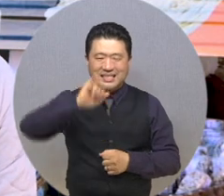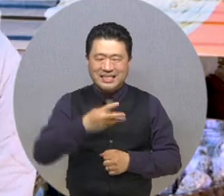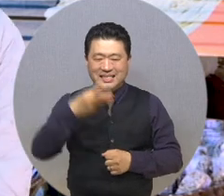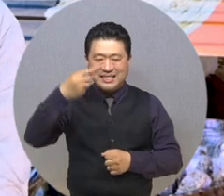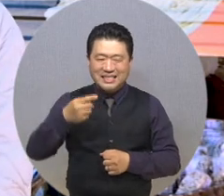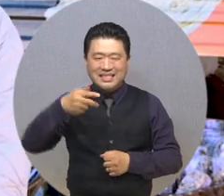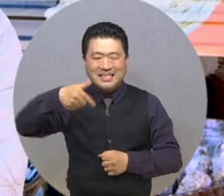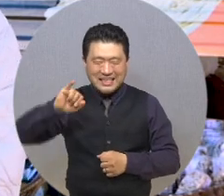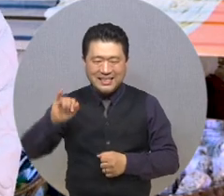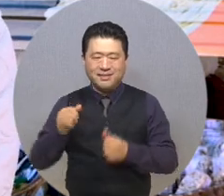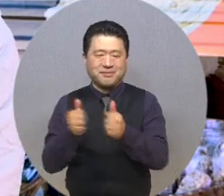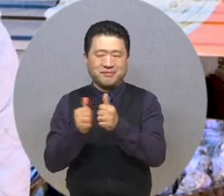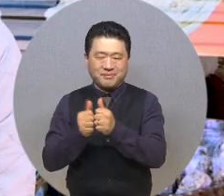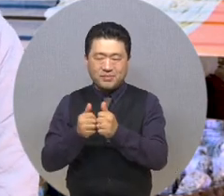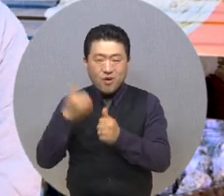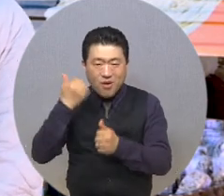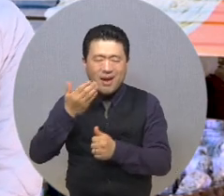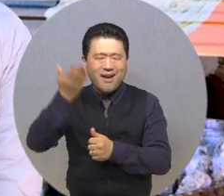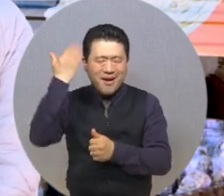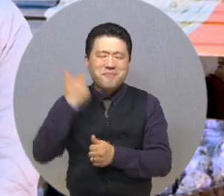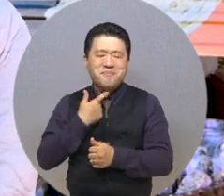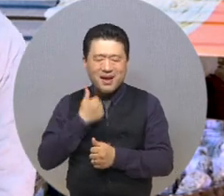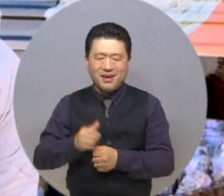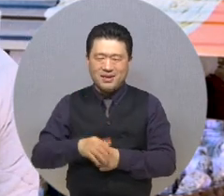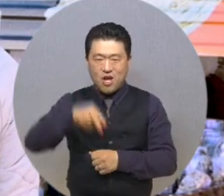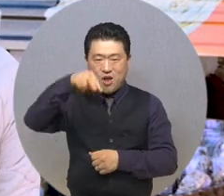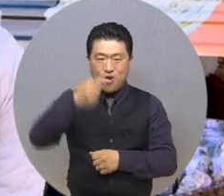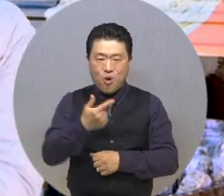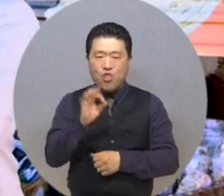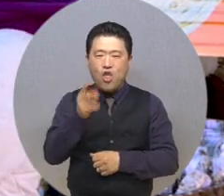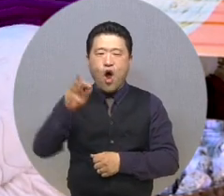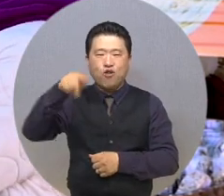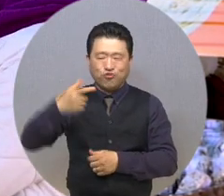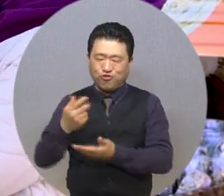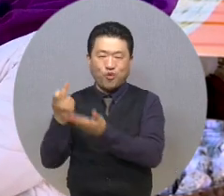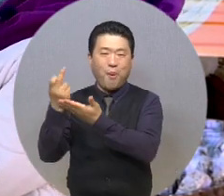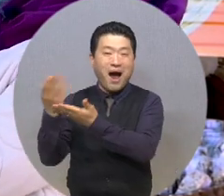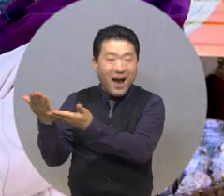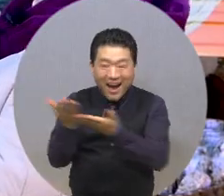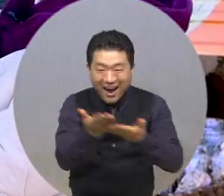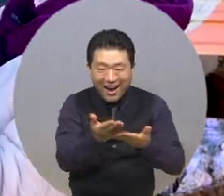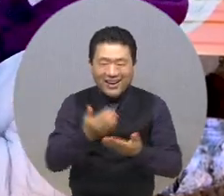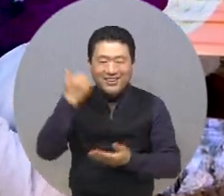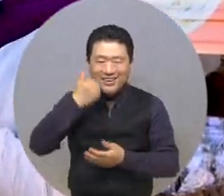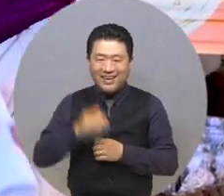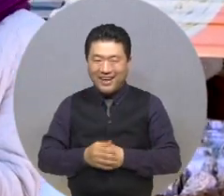네, 활동을 하셨던 손 영춘 오빠, 어디 계세요?